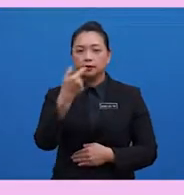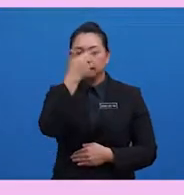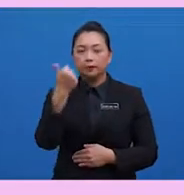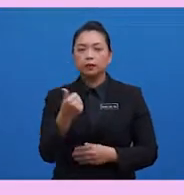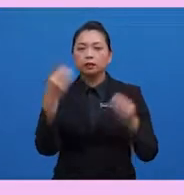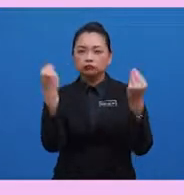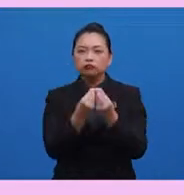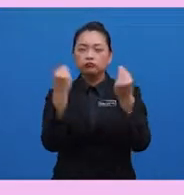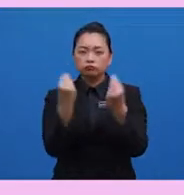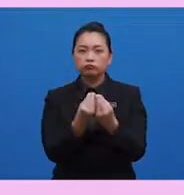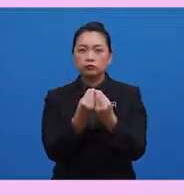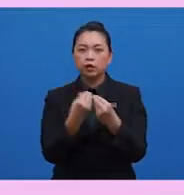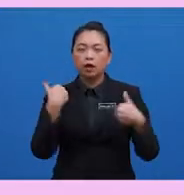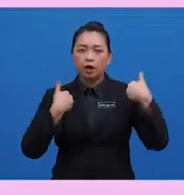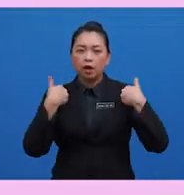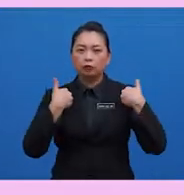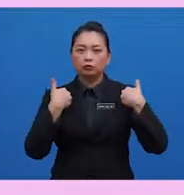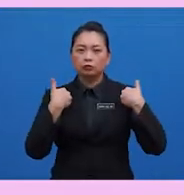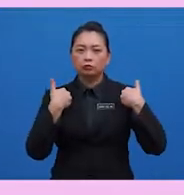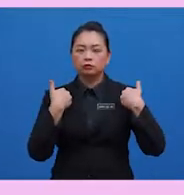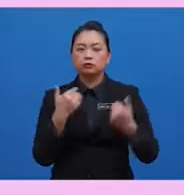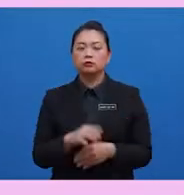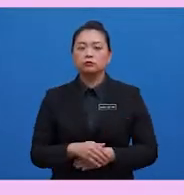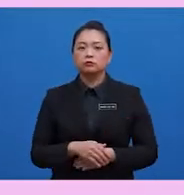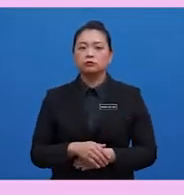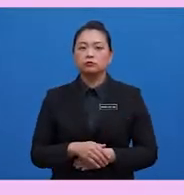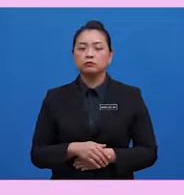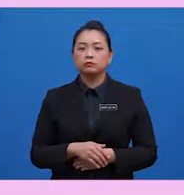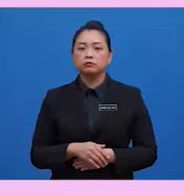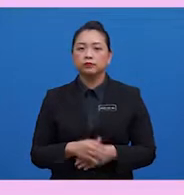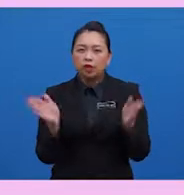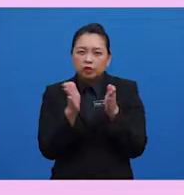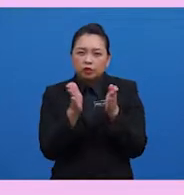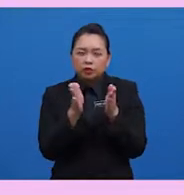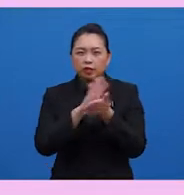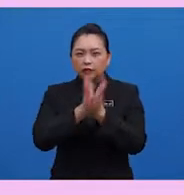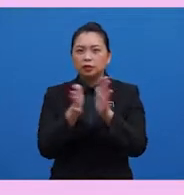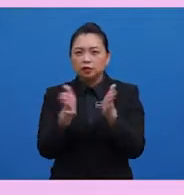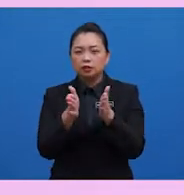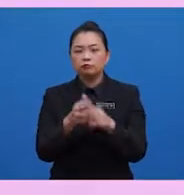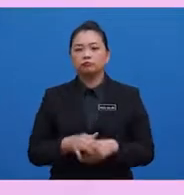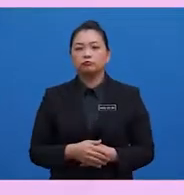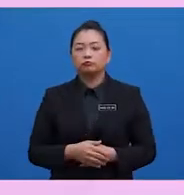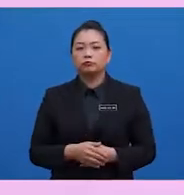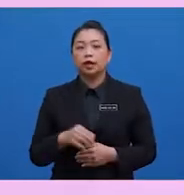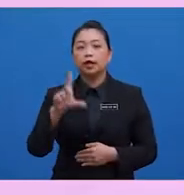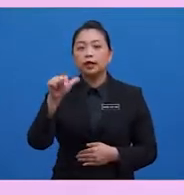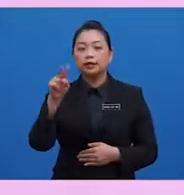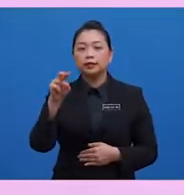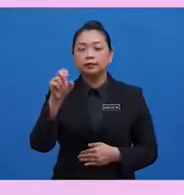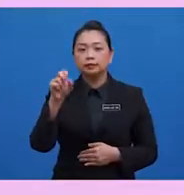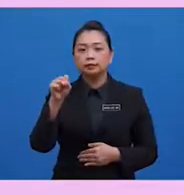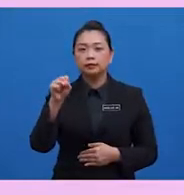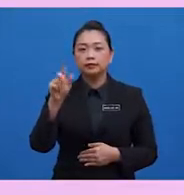kuantiti haiwan. Keluasan kawasan hutan akan menyusut. Selain itu, landskap permukaan bumi juga